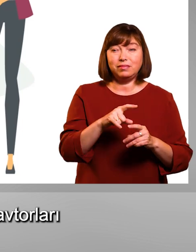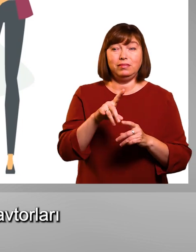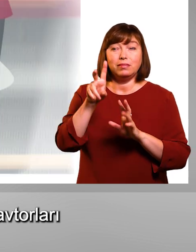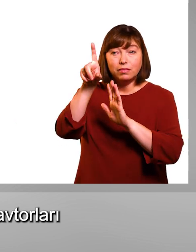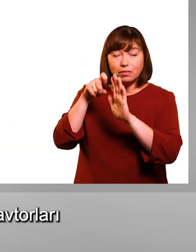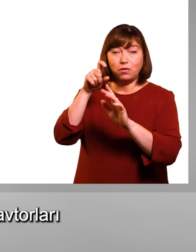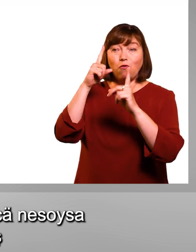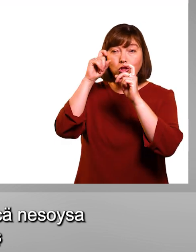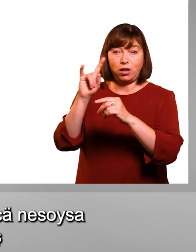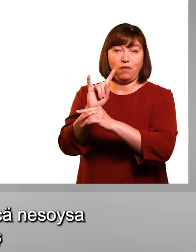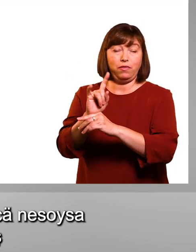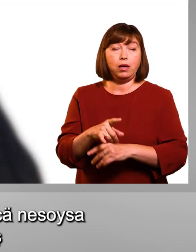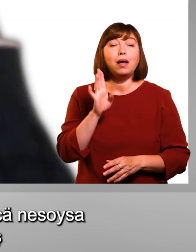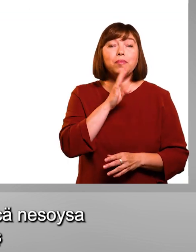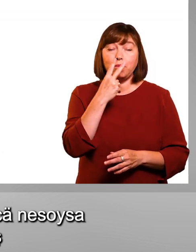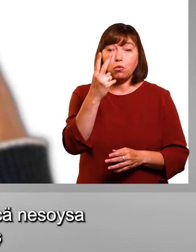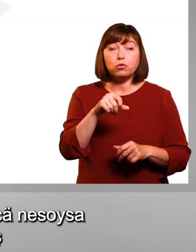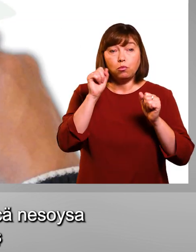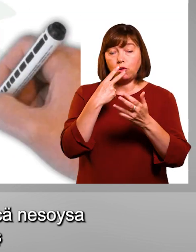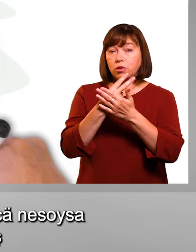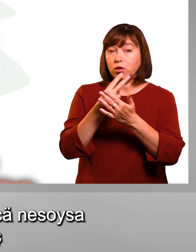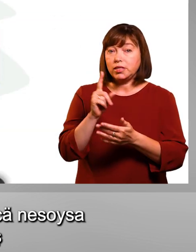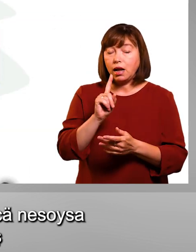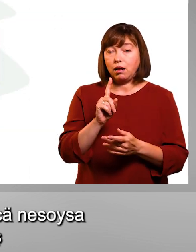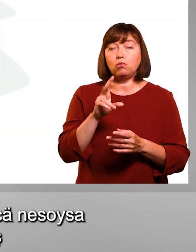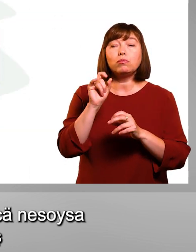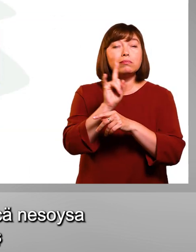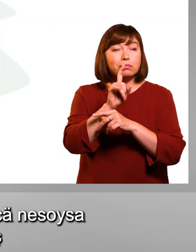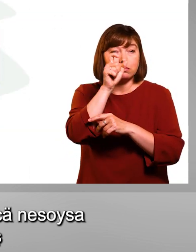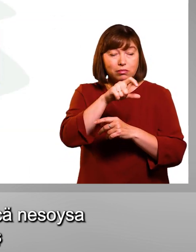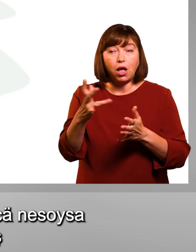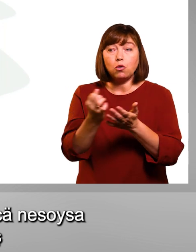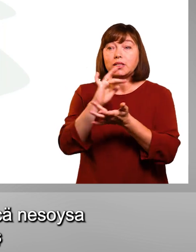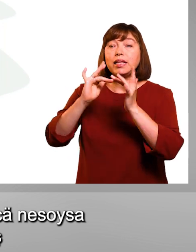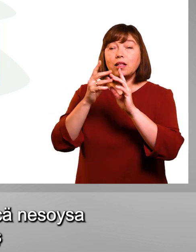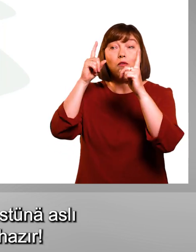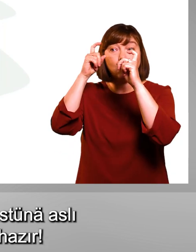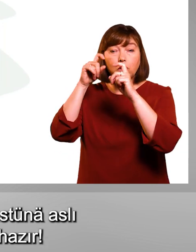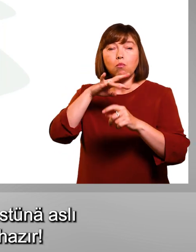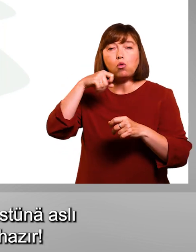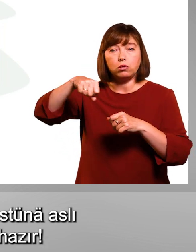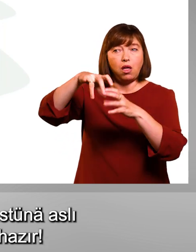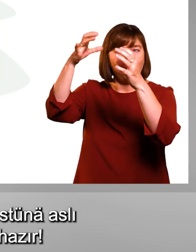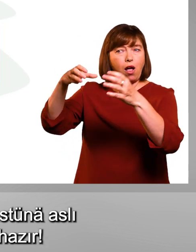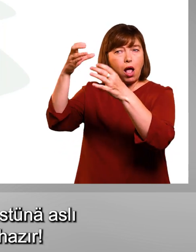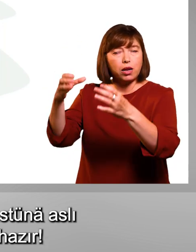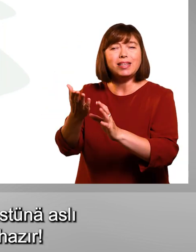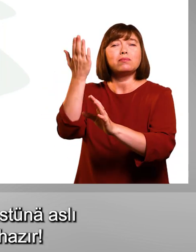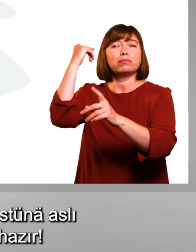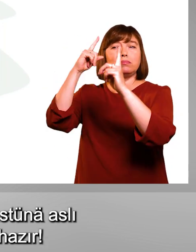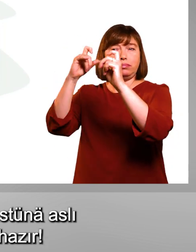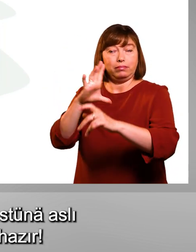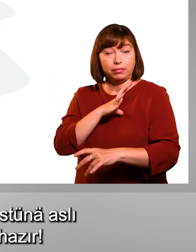falsificat o fotografie. Uite, mămico, îți pot demonstra că niște escroci au găsit pe internet o poză cu multe valize, făcută mai